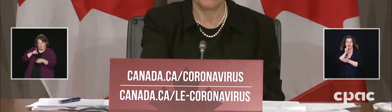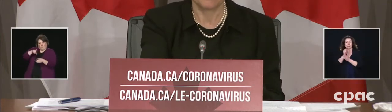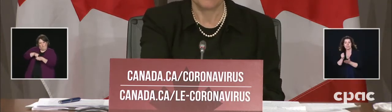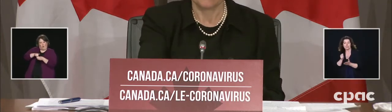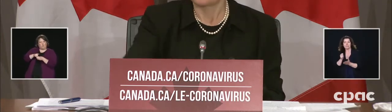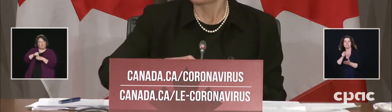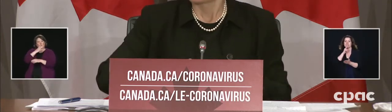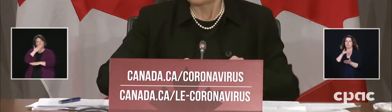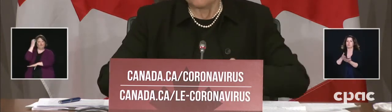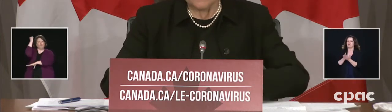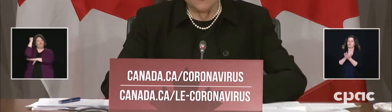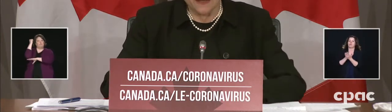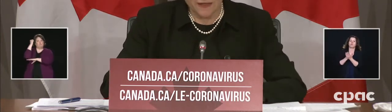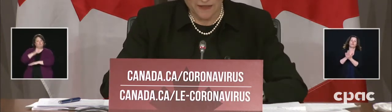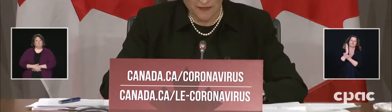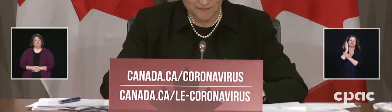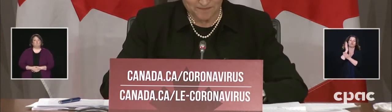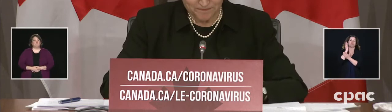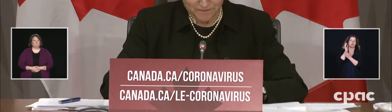s'il vous plaît, Madame la Vice-Première Ministre.